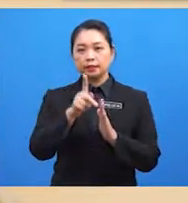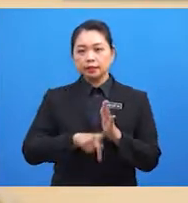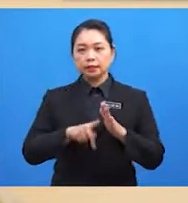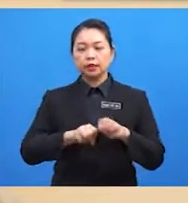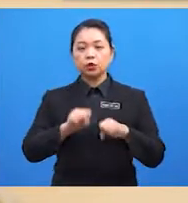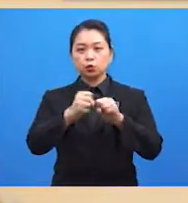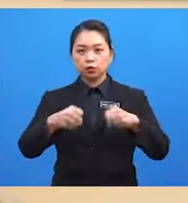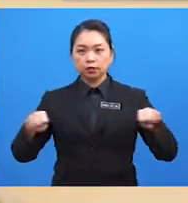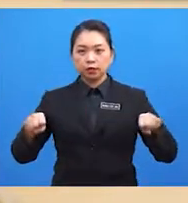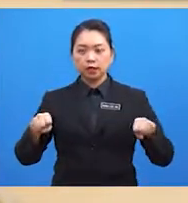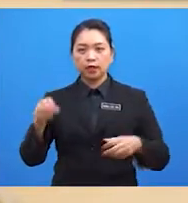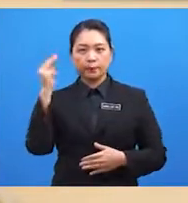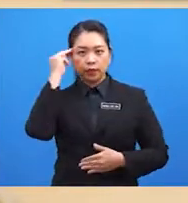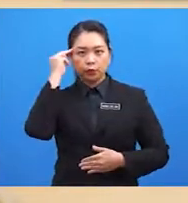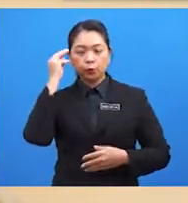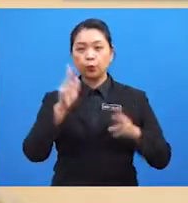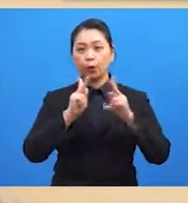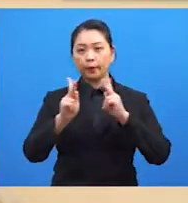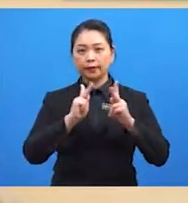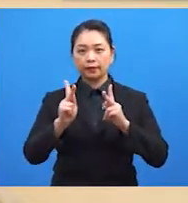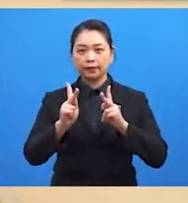kesusasteraan Melayu komunikatif.